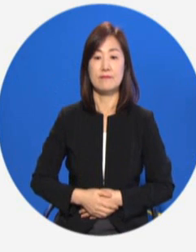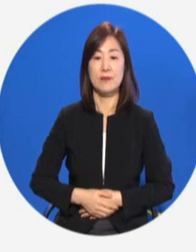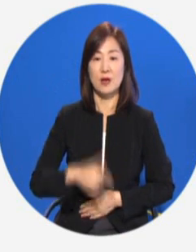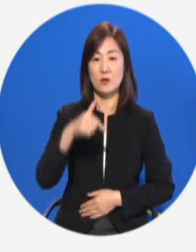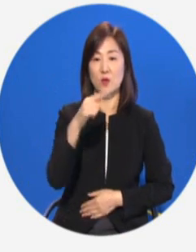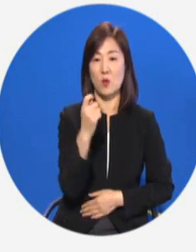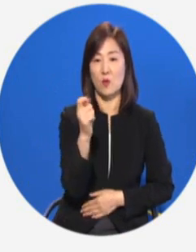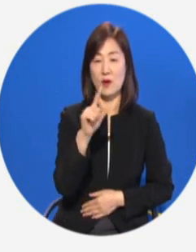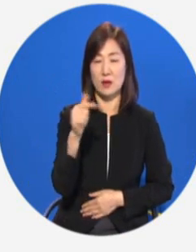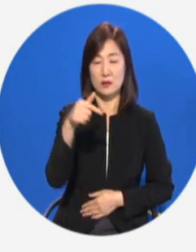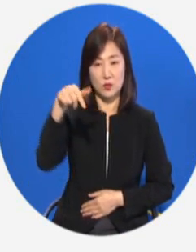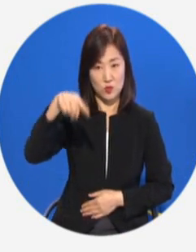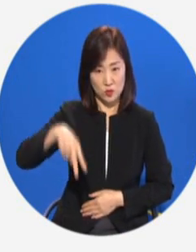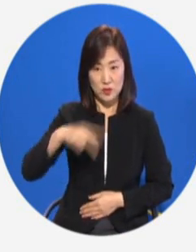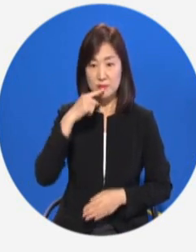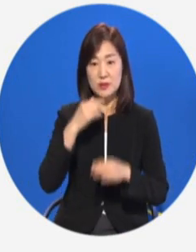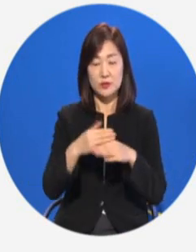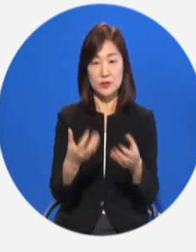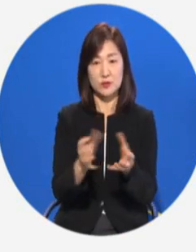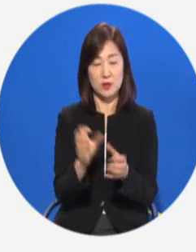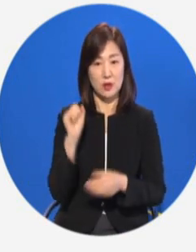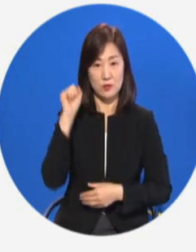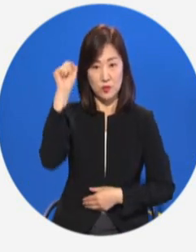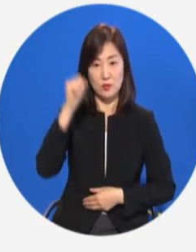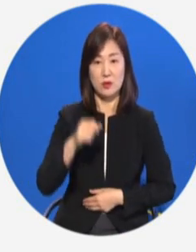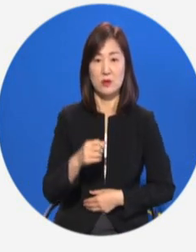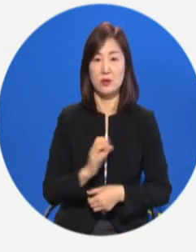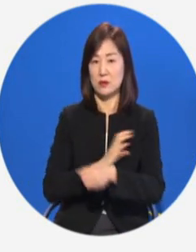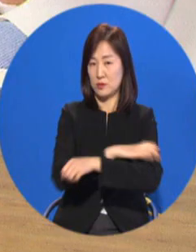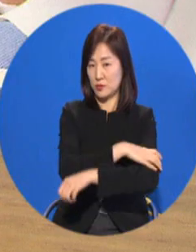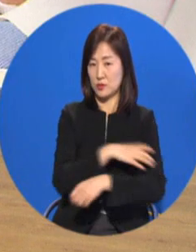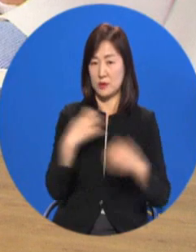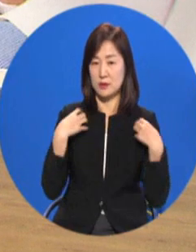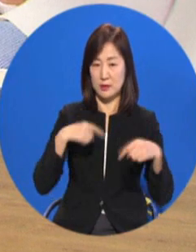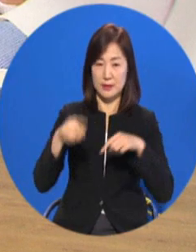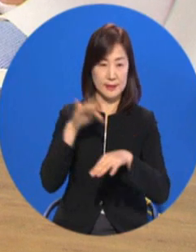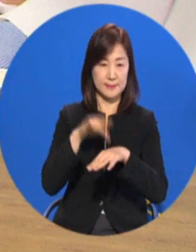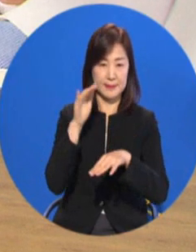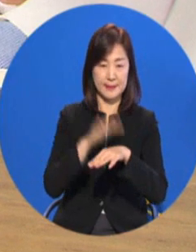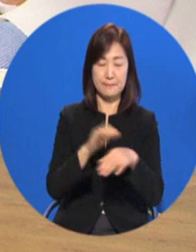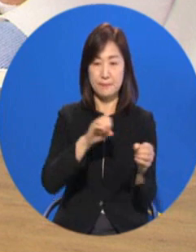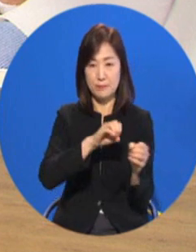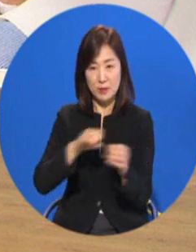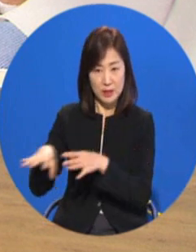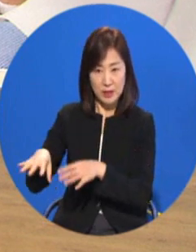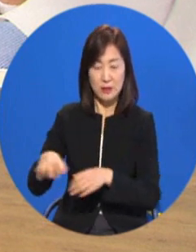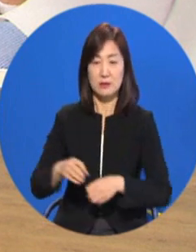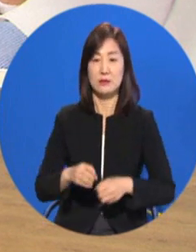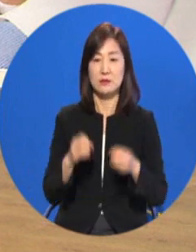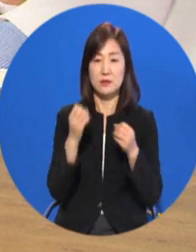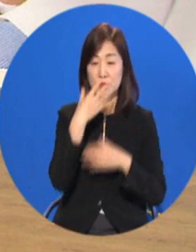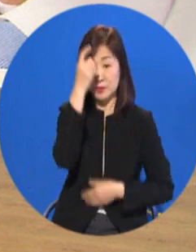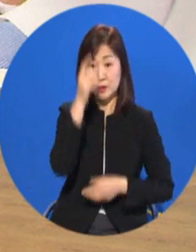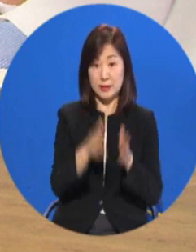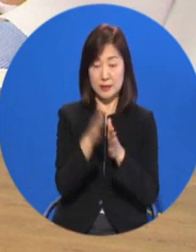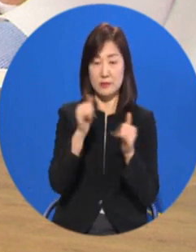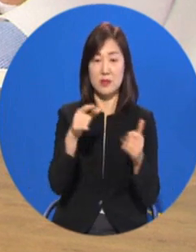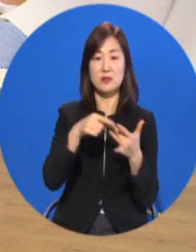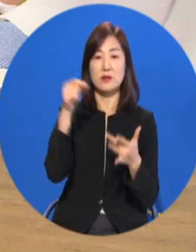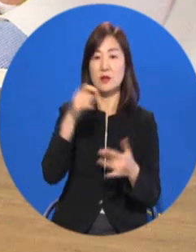노환규 더불어 민주당 예비후보 노보 는 특권 정체 구태회 물들지 않고 순천 심 의 선택이 부끄럽지 않게 하겠다고